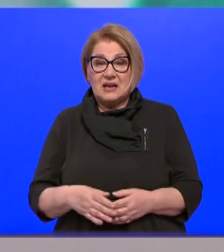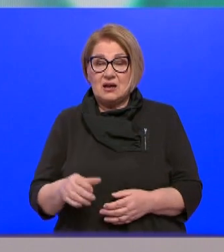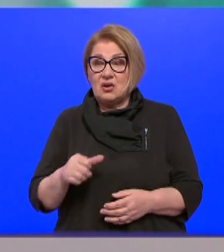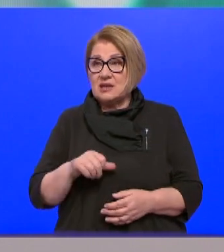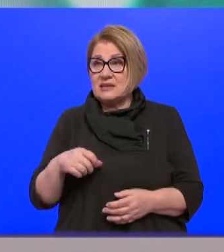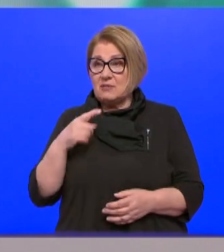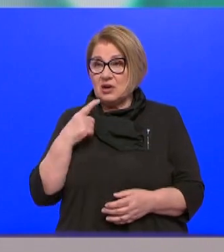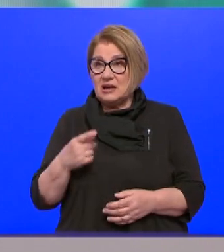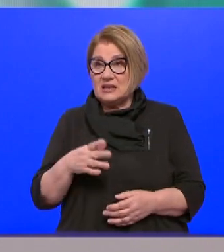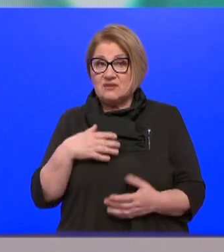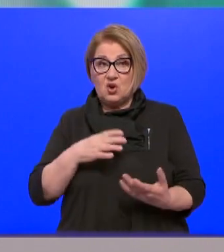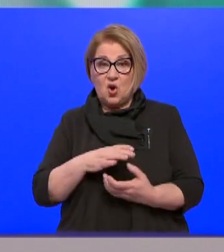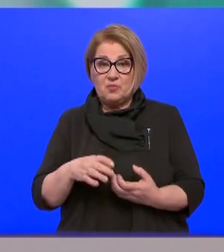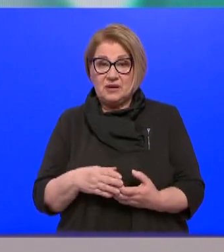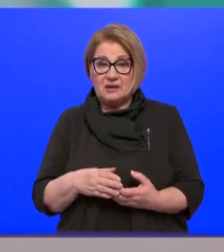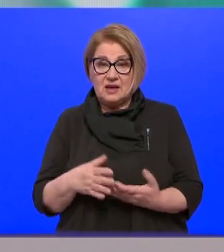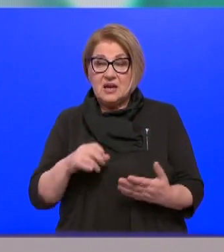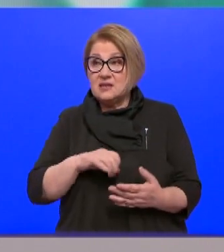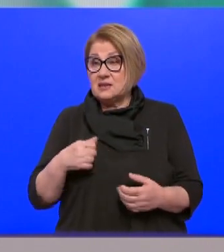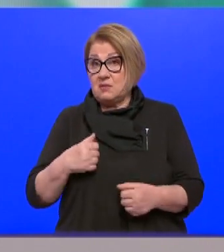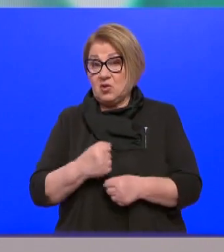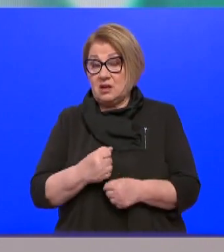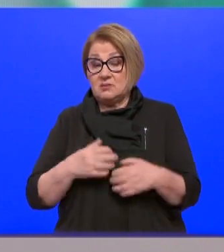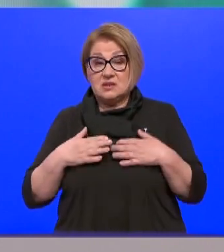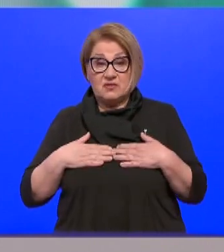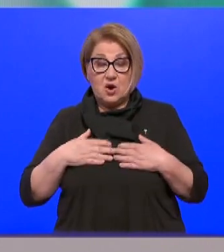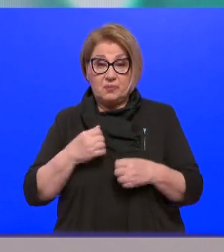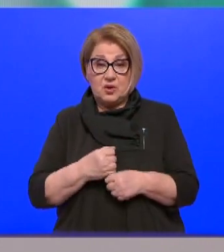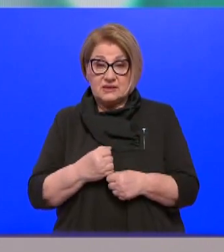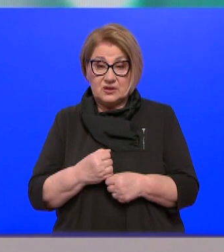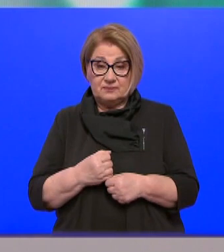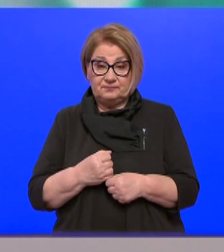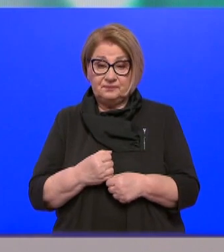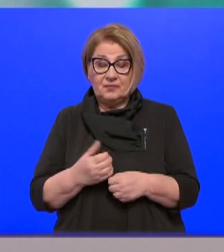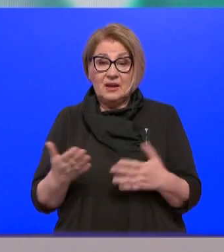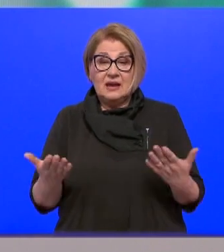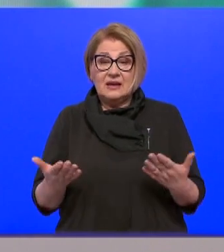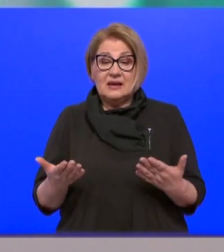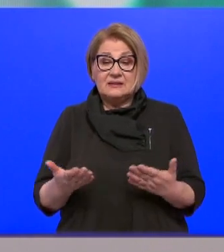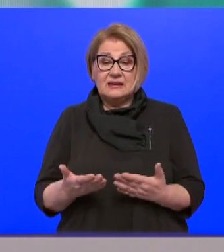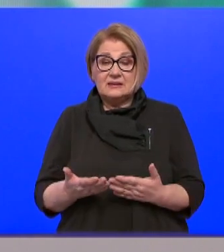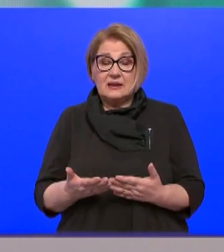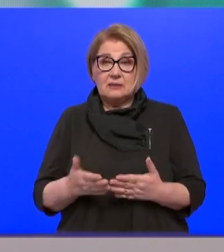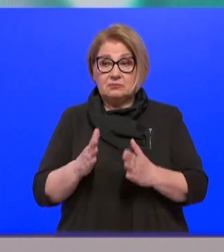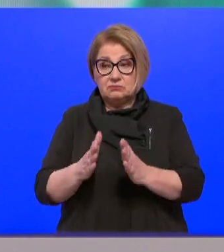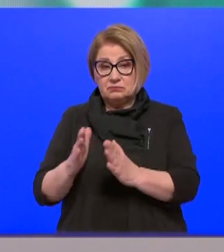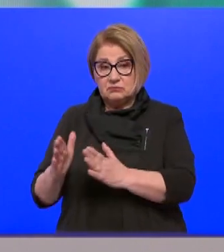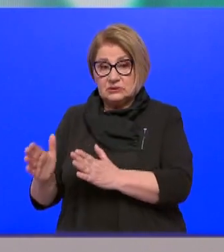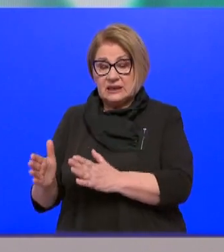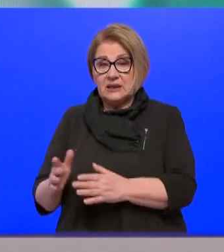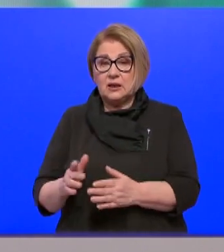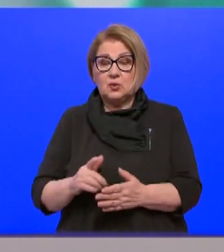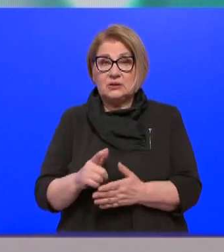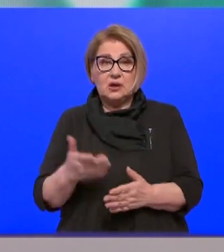rekla sebi i svojoj obitelji, pa ja samo radim svoj posao. Međutim, kad se krene razložiti sve to, u trenutku